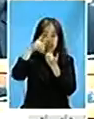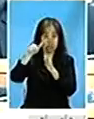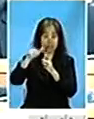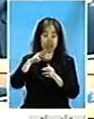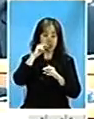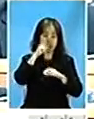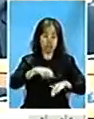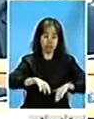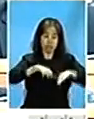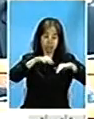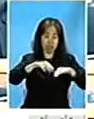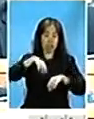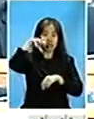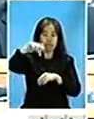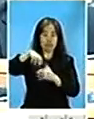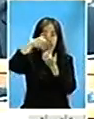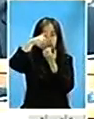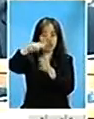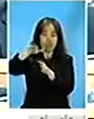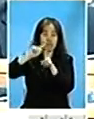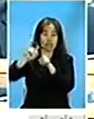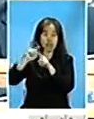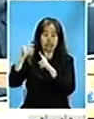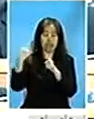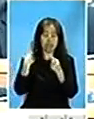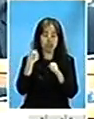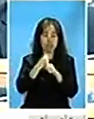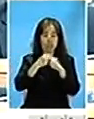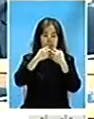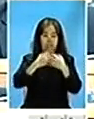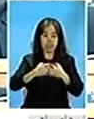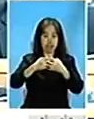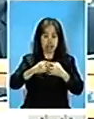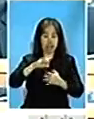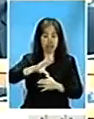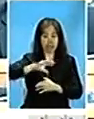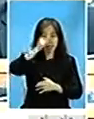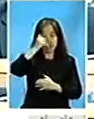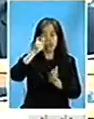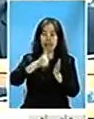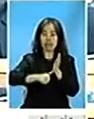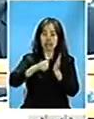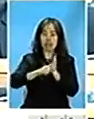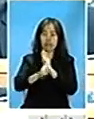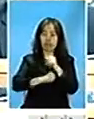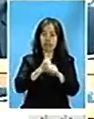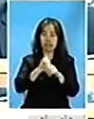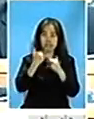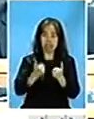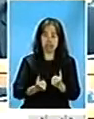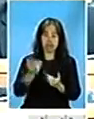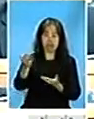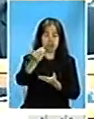ยภาคอุตสาหกรรมเนี่ยเริ่มที่จะผลิตได้เพราะฉะนั้นเนี่ยภาษีเนี่ยปีนี้อาจจะเก็บได้ไม่เต็ม